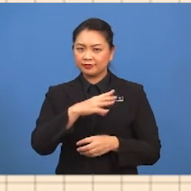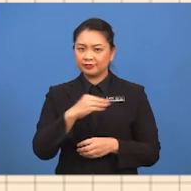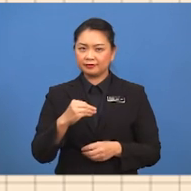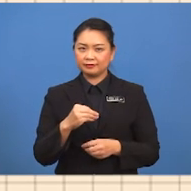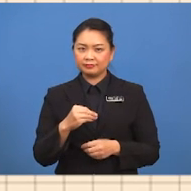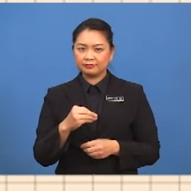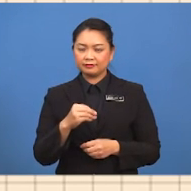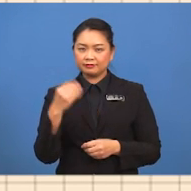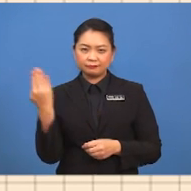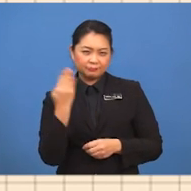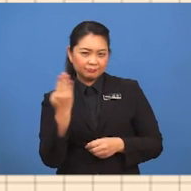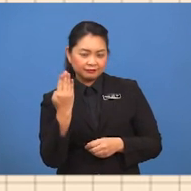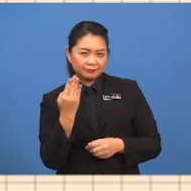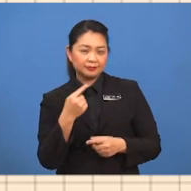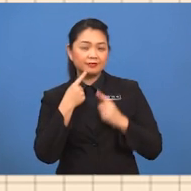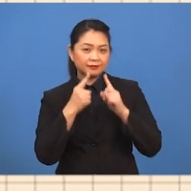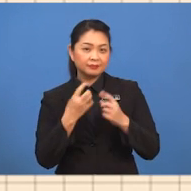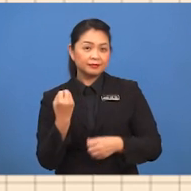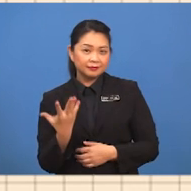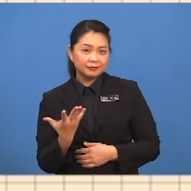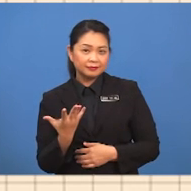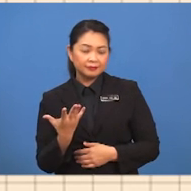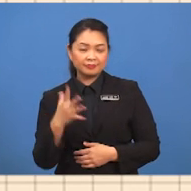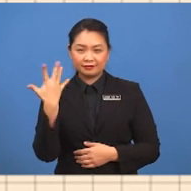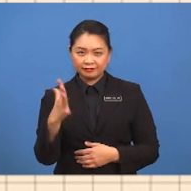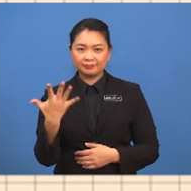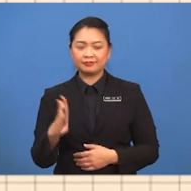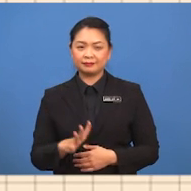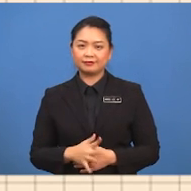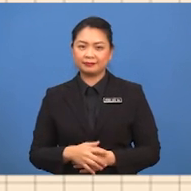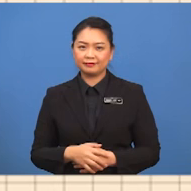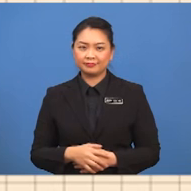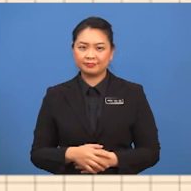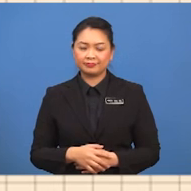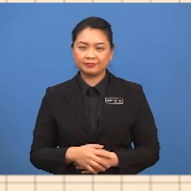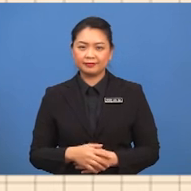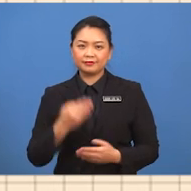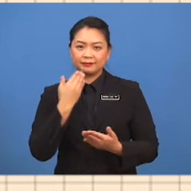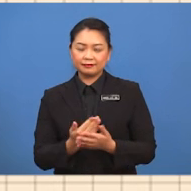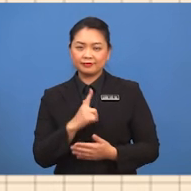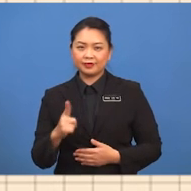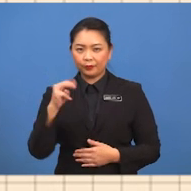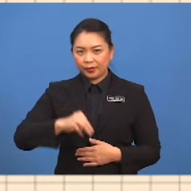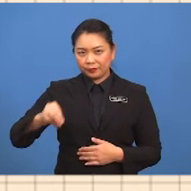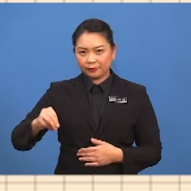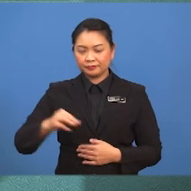lazim. Jadi jawapannya ialah 15. Baiklah murid-murid.